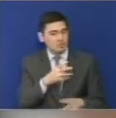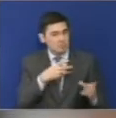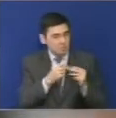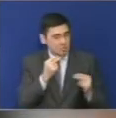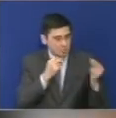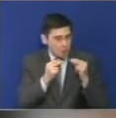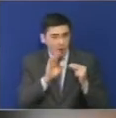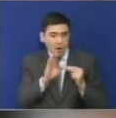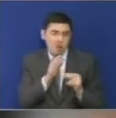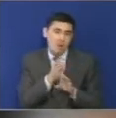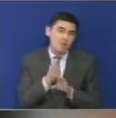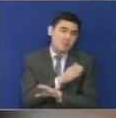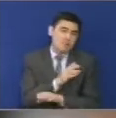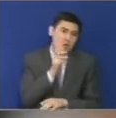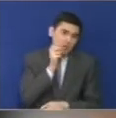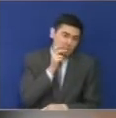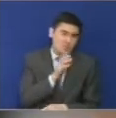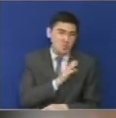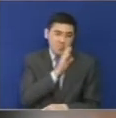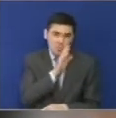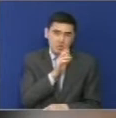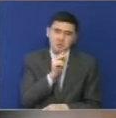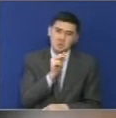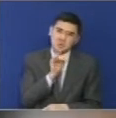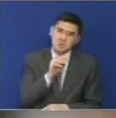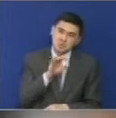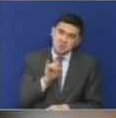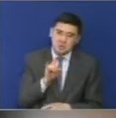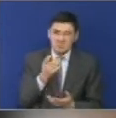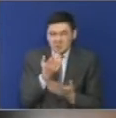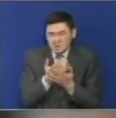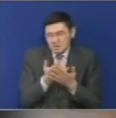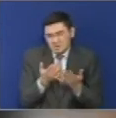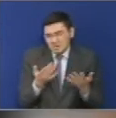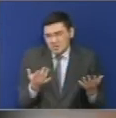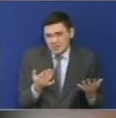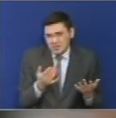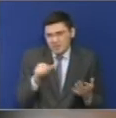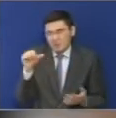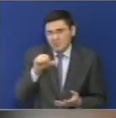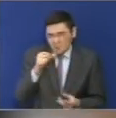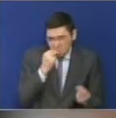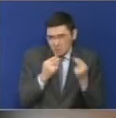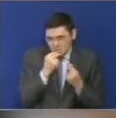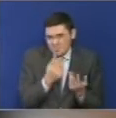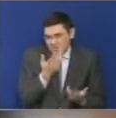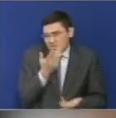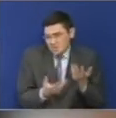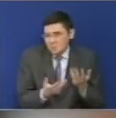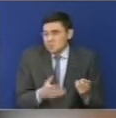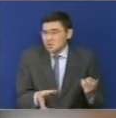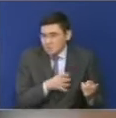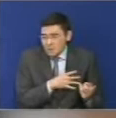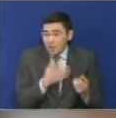не жейтіндерін қадағалай алмайтынбыз. Олардың чипсы, кола, қытырлақнан сияқты зиянды тағамдар жеулері әбден мүмкін.